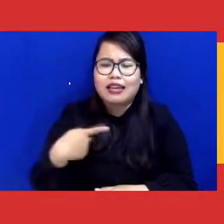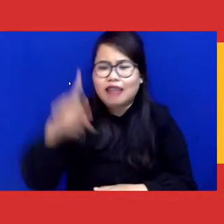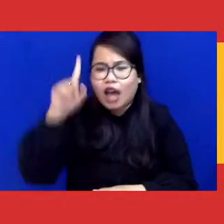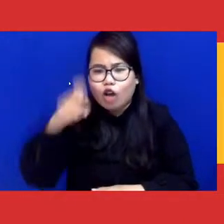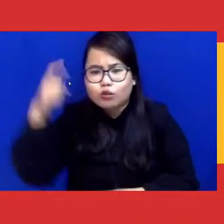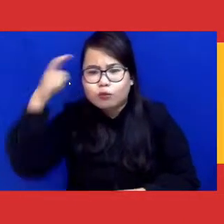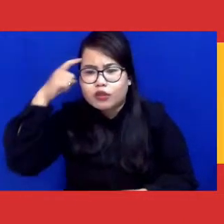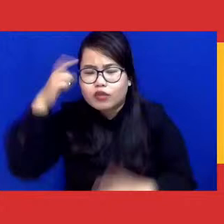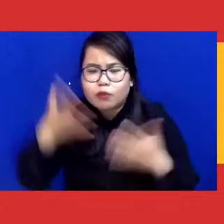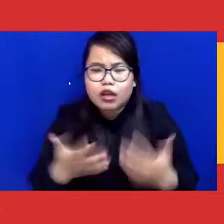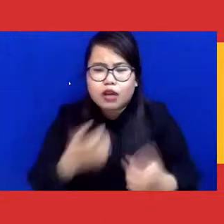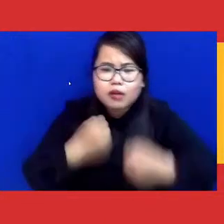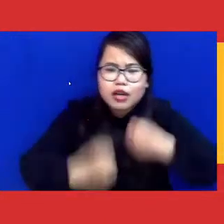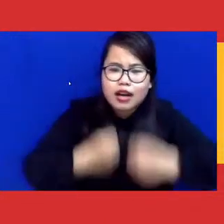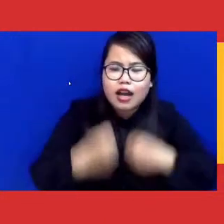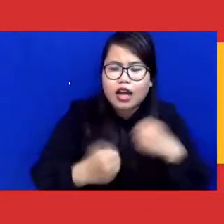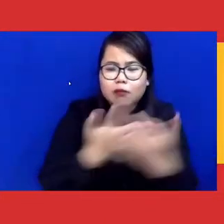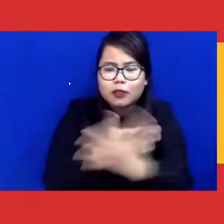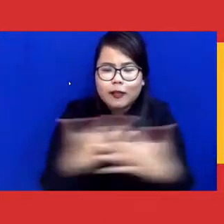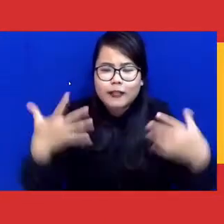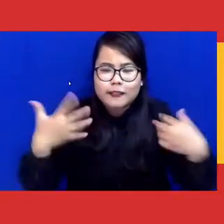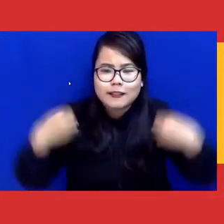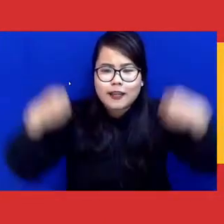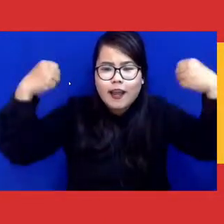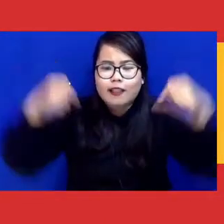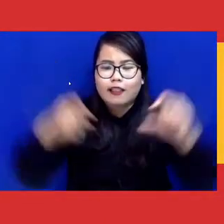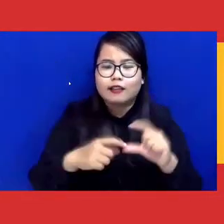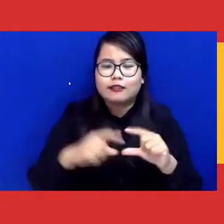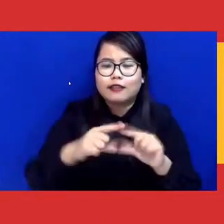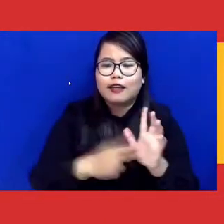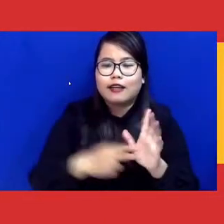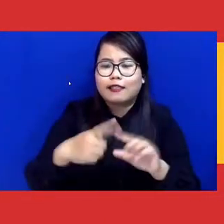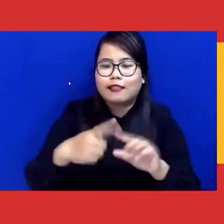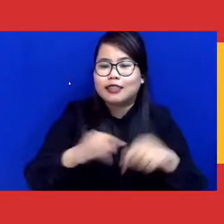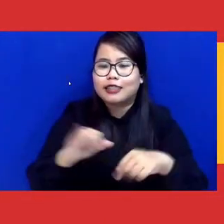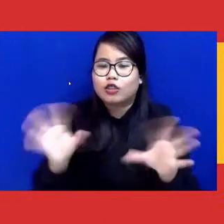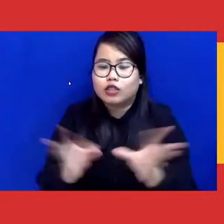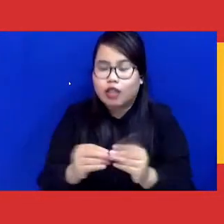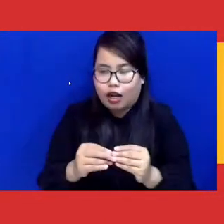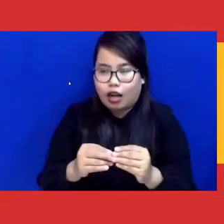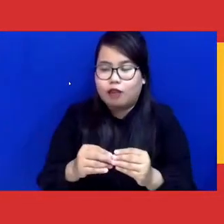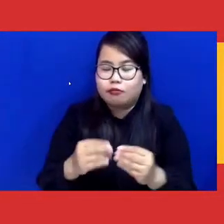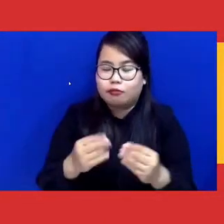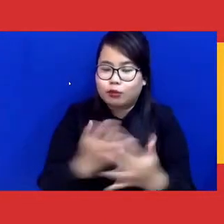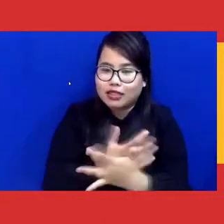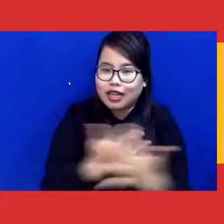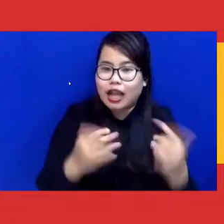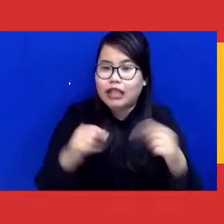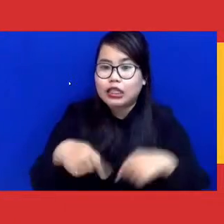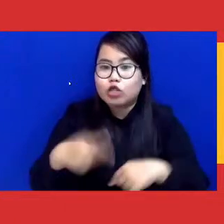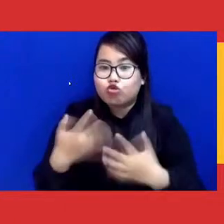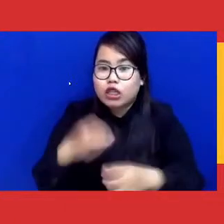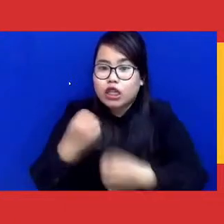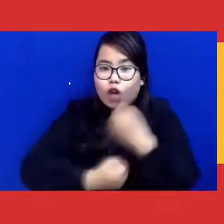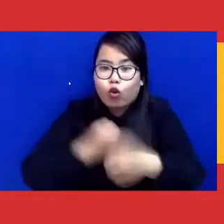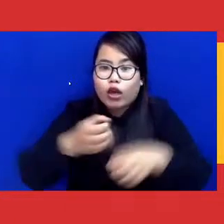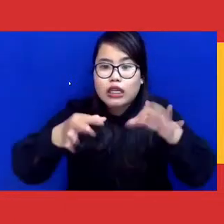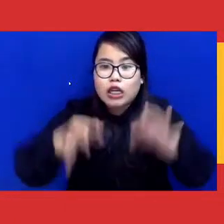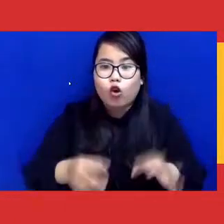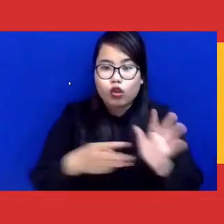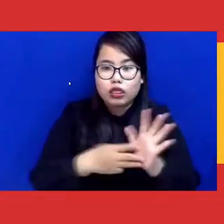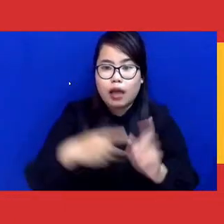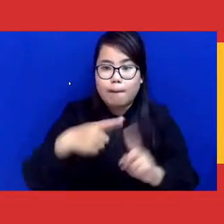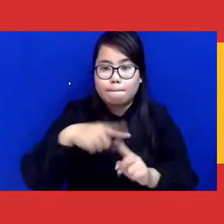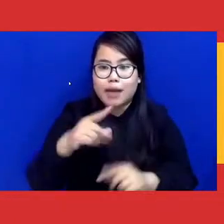pikirkan gerakan masyarakat sehat, sanitasi total berbasis masyarakat. Dan ini sudah dilakukan di tanam itu, ya, sehingga